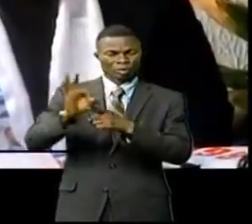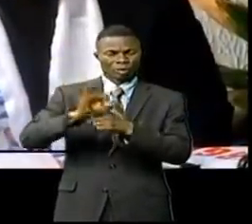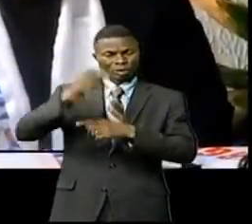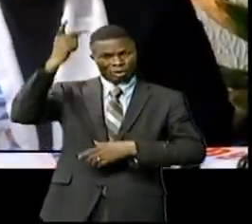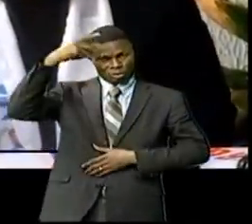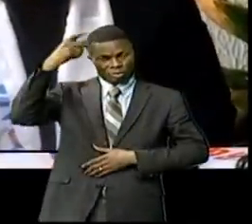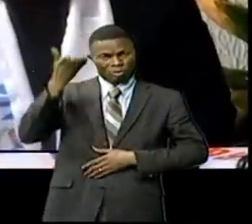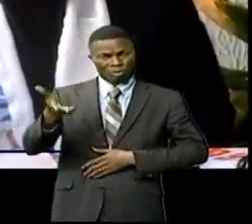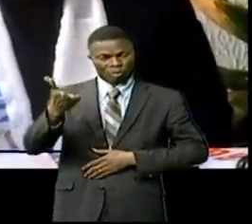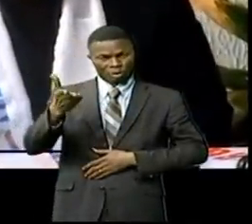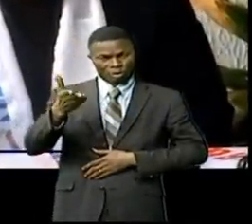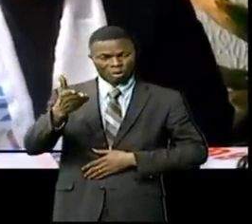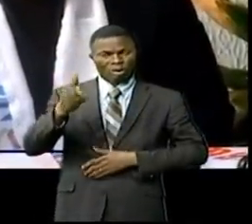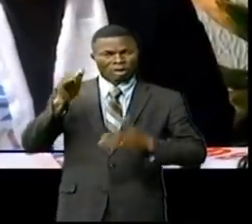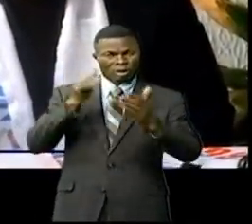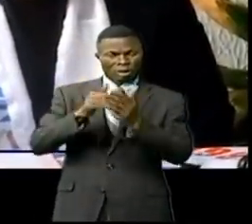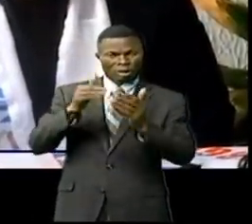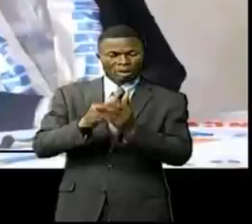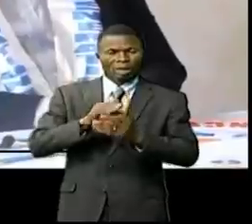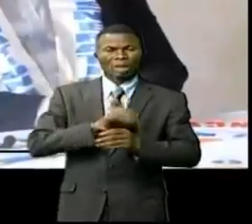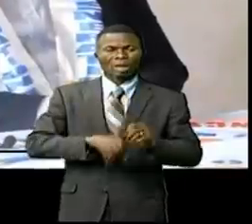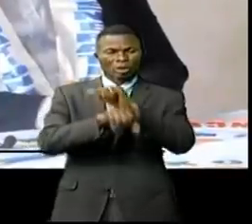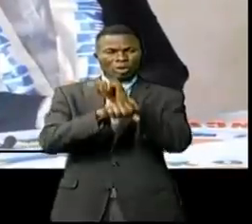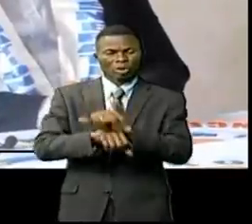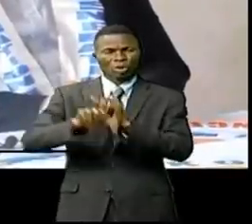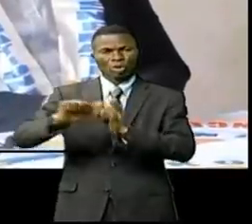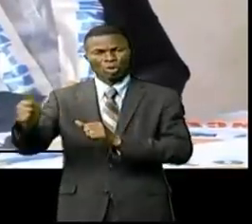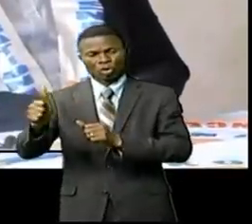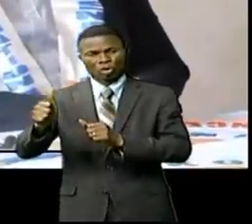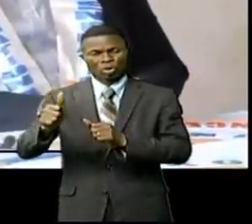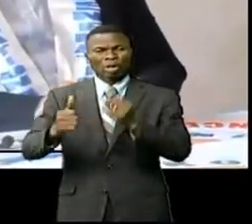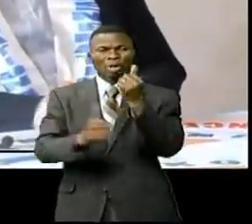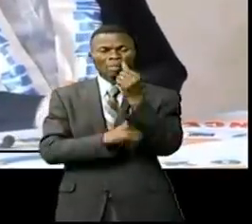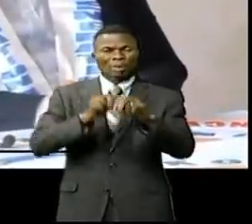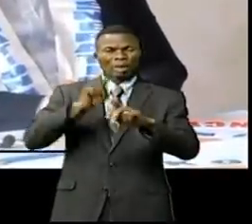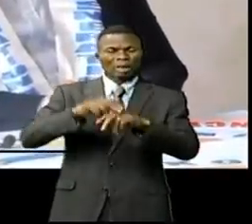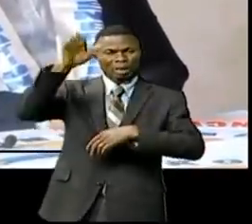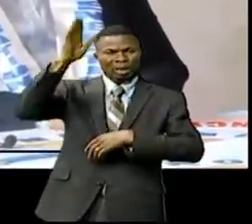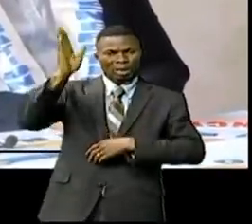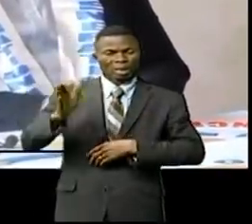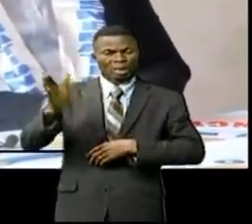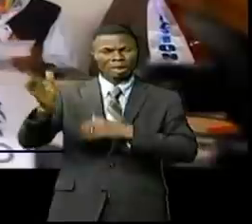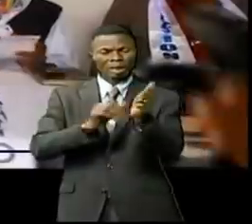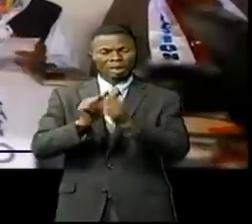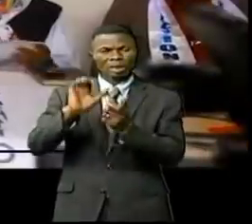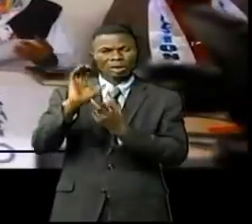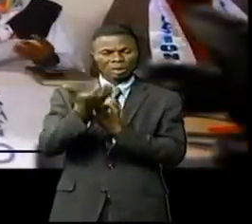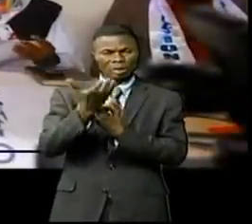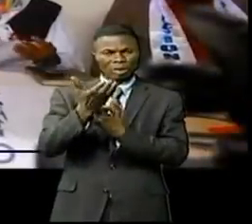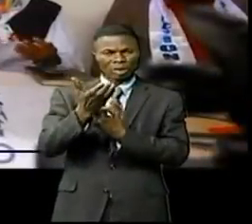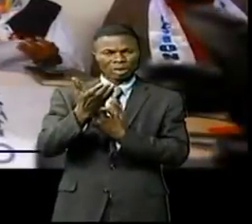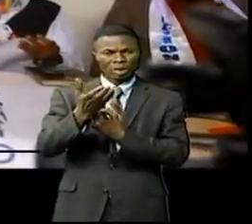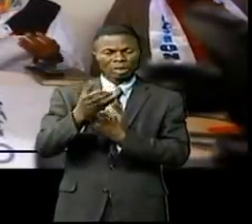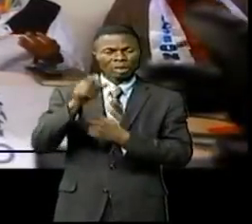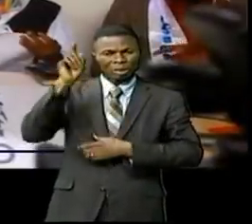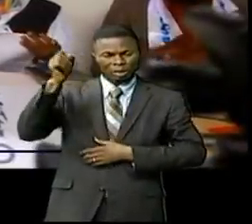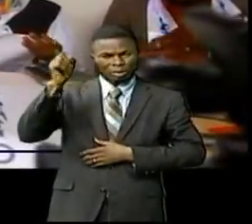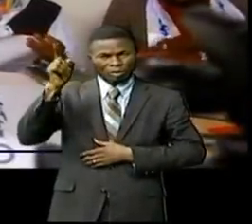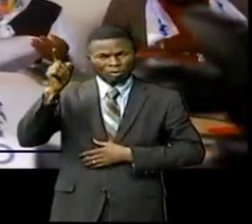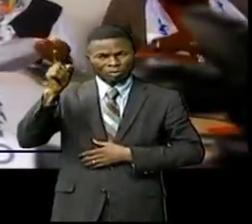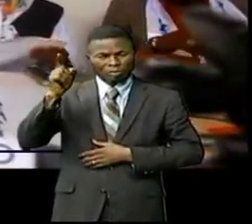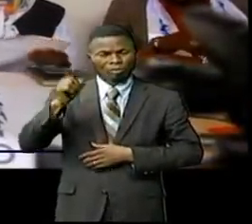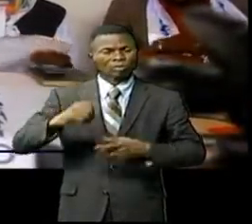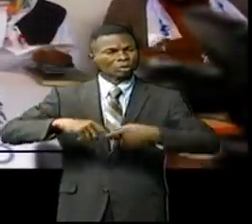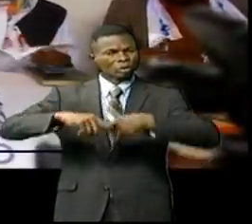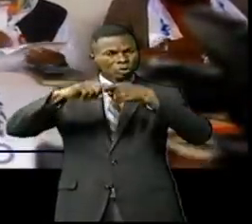politique s'insurge contre l'attitude d'une certaine diaspora qui entrave les activités culturelles dans le pays de l'espace Schengen en